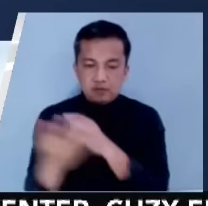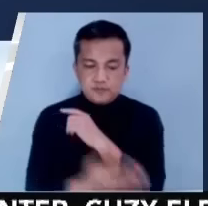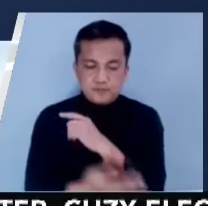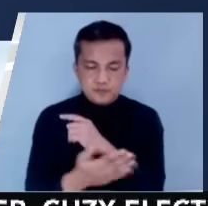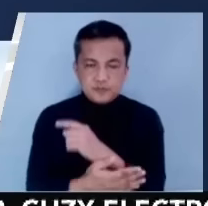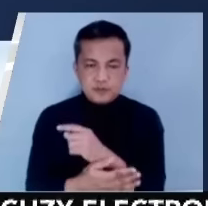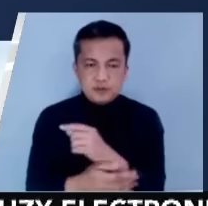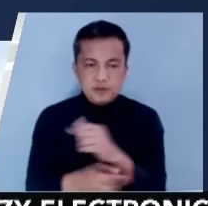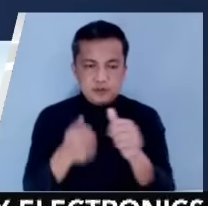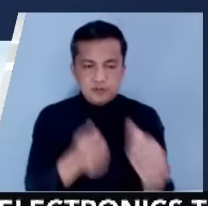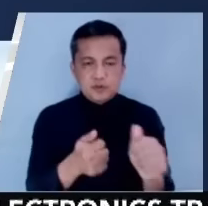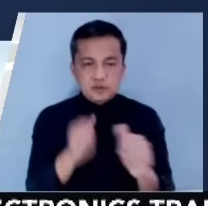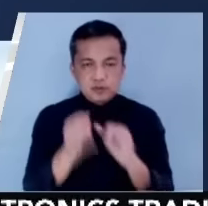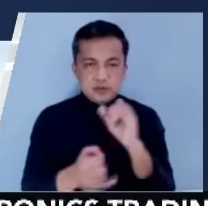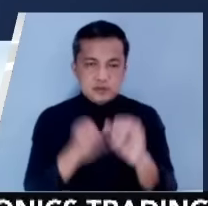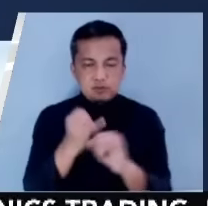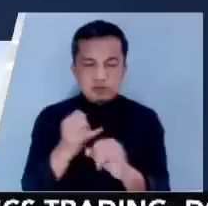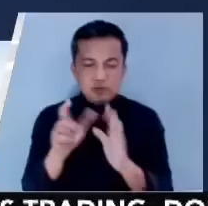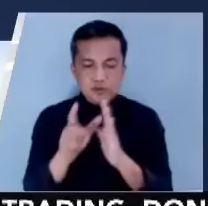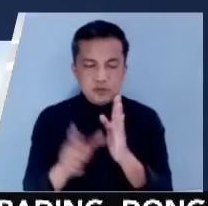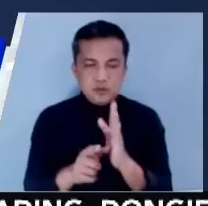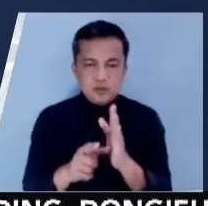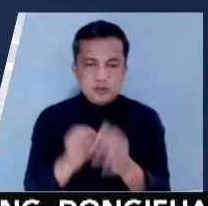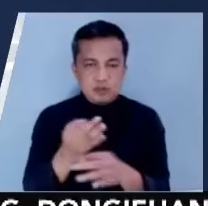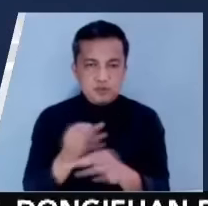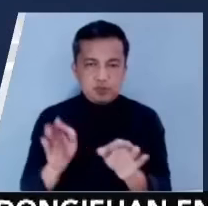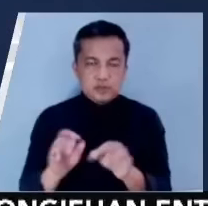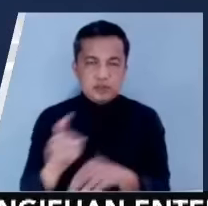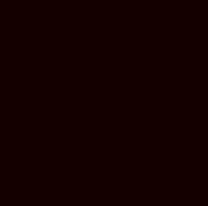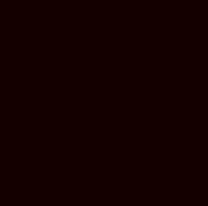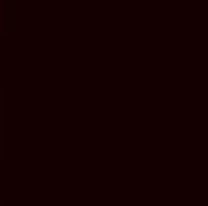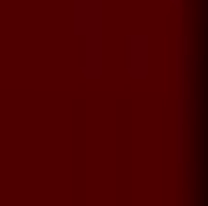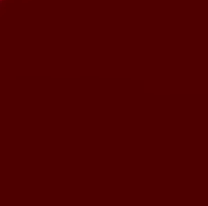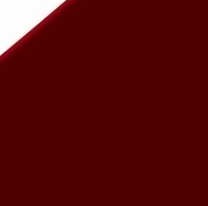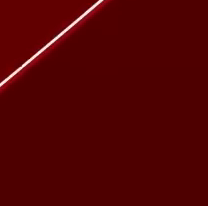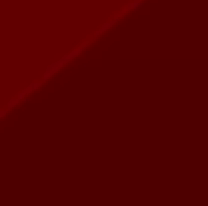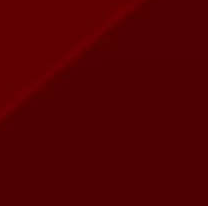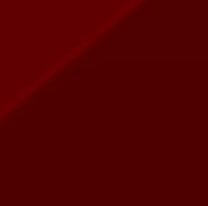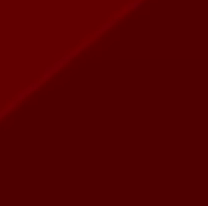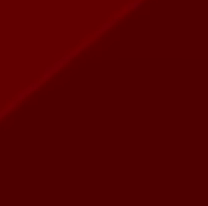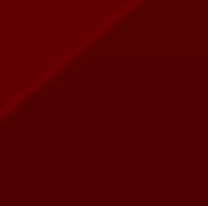sa international law at sa freedom of navigation.